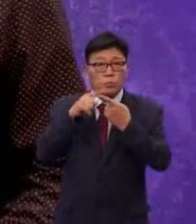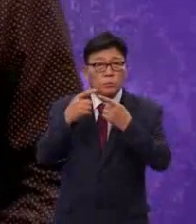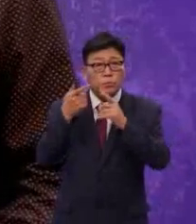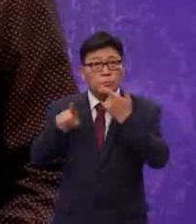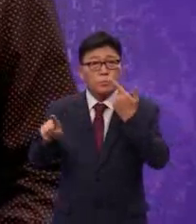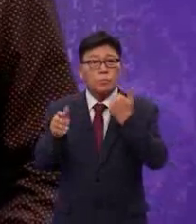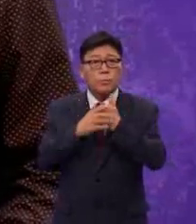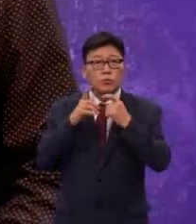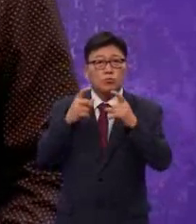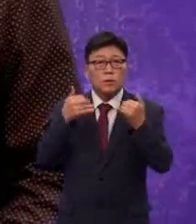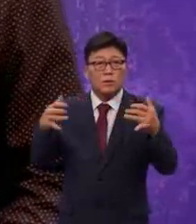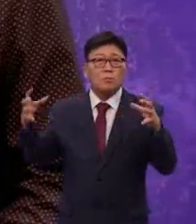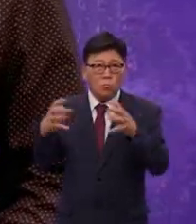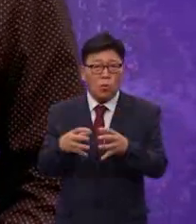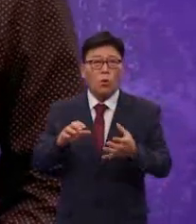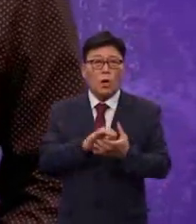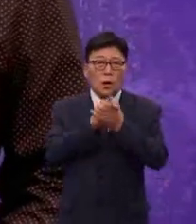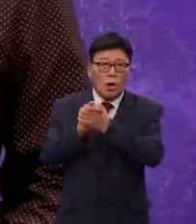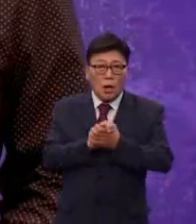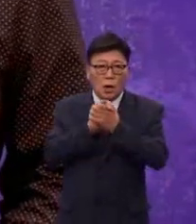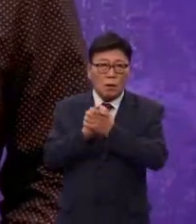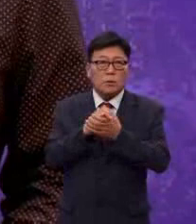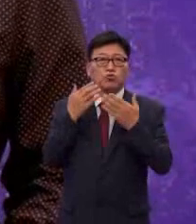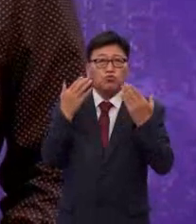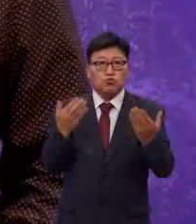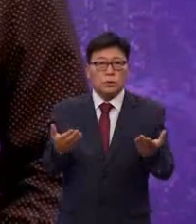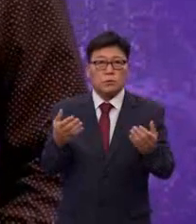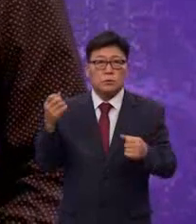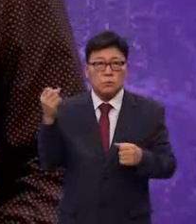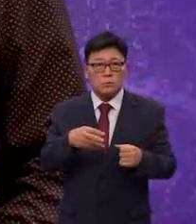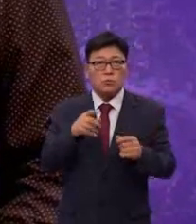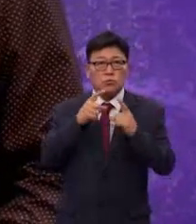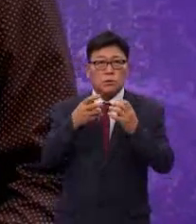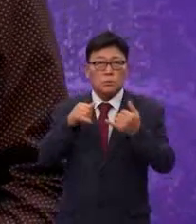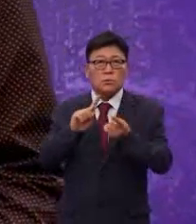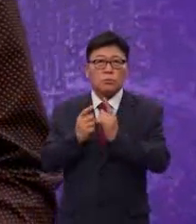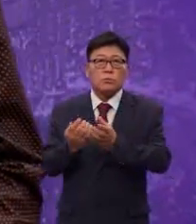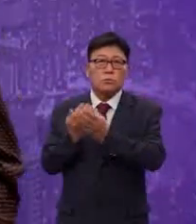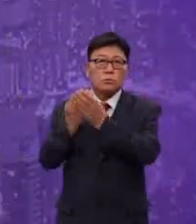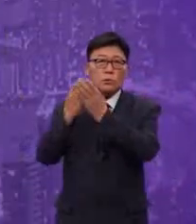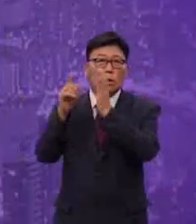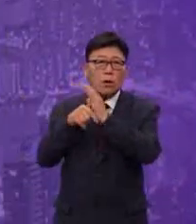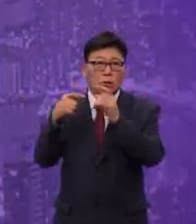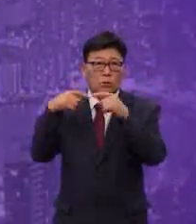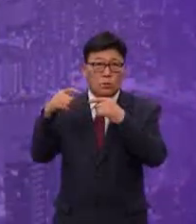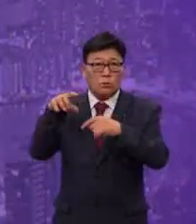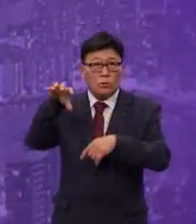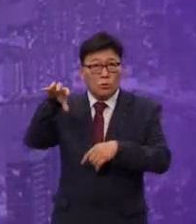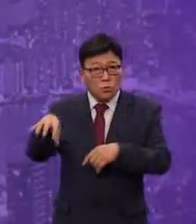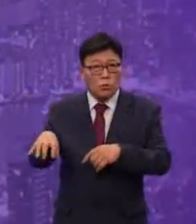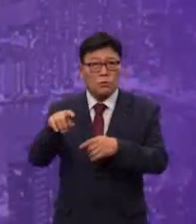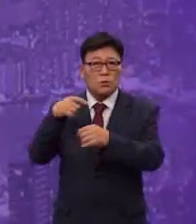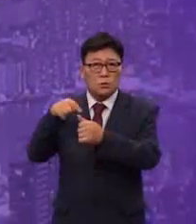있는 쉼터로서, 또한 주민들이 성장하는 교육의 장소로서 마을의 문제를 논의하고 변화를 일으키는 마을의 발전의